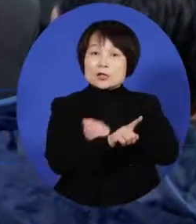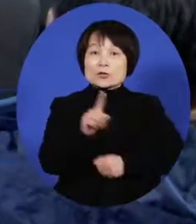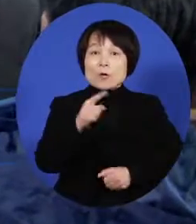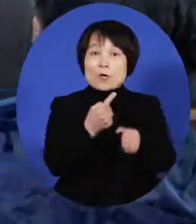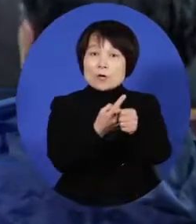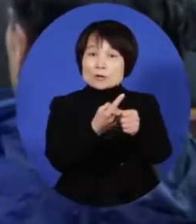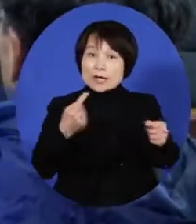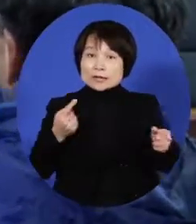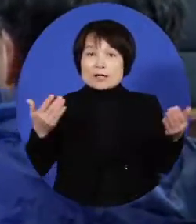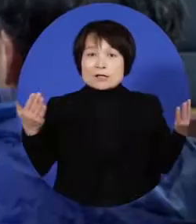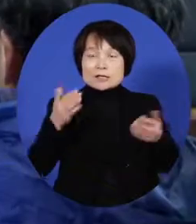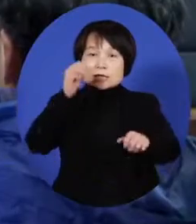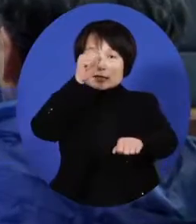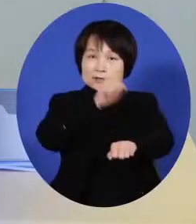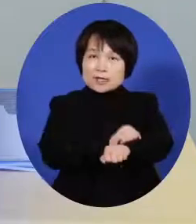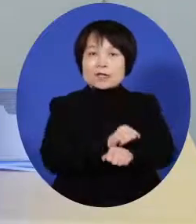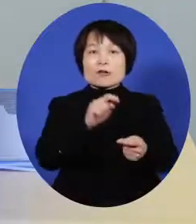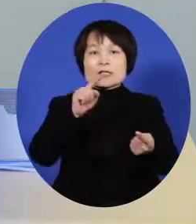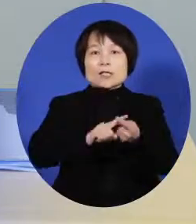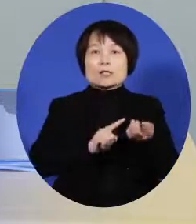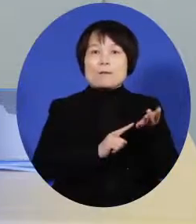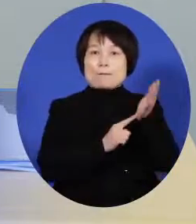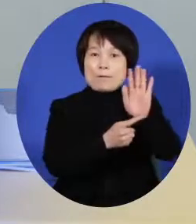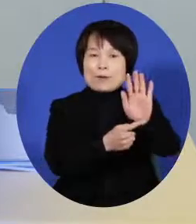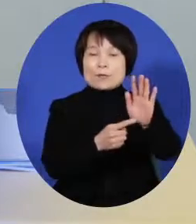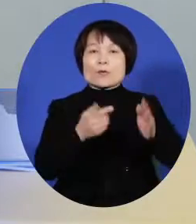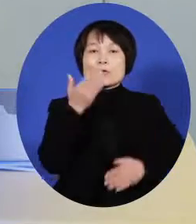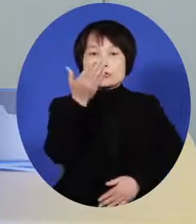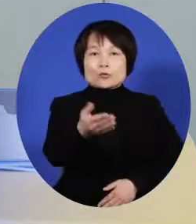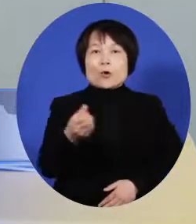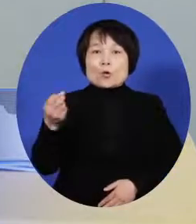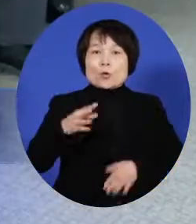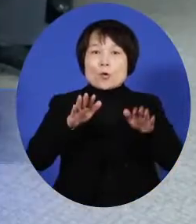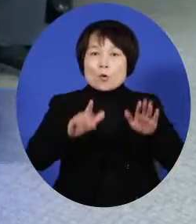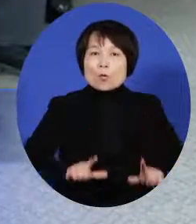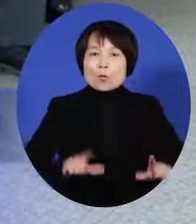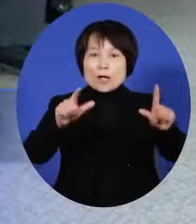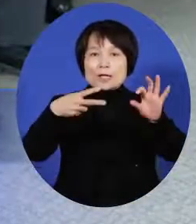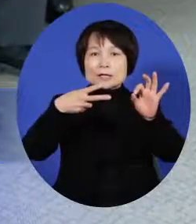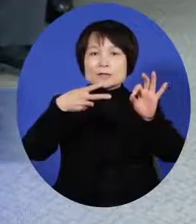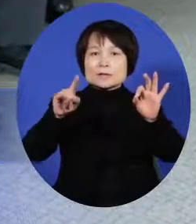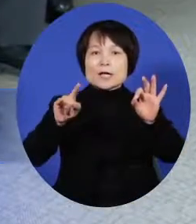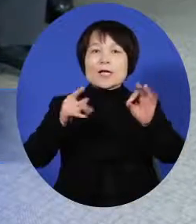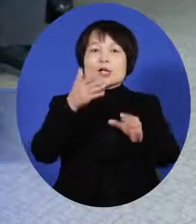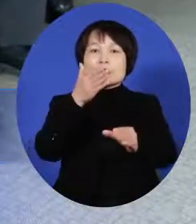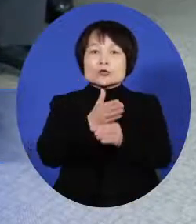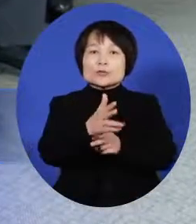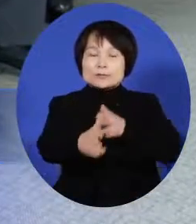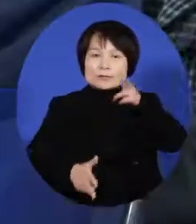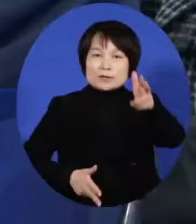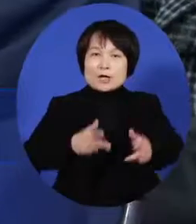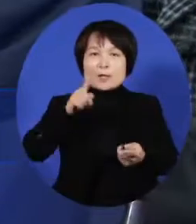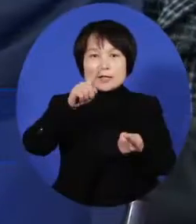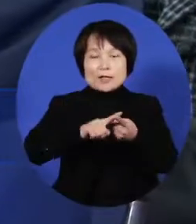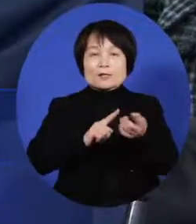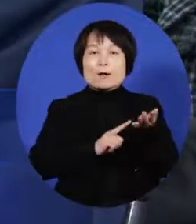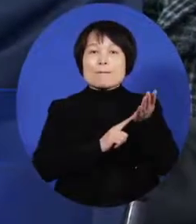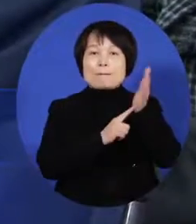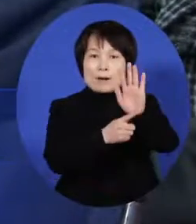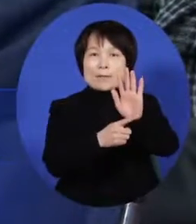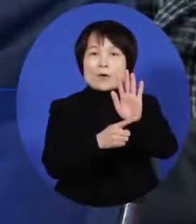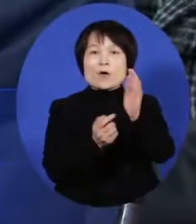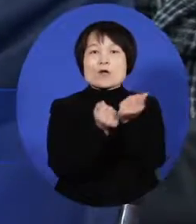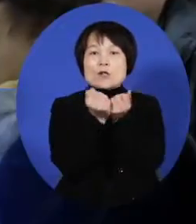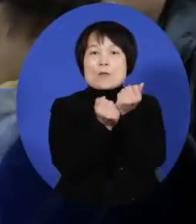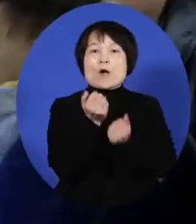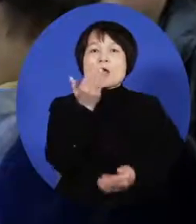이번년도 순방에서 는 민선 6기 시정 성가와 시정 중점추진 시정 10대 과제 등 올해 주요 시정 방향을 시민들에게